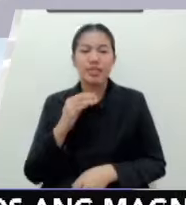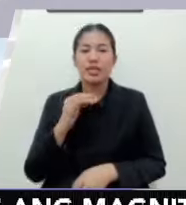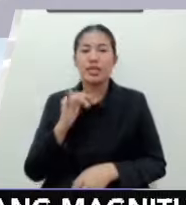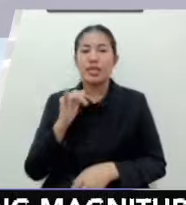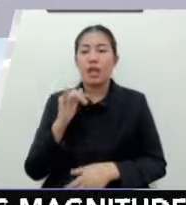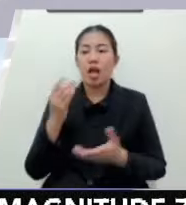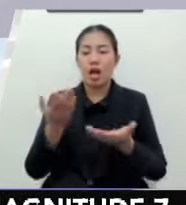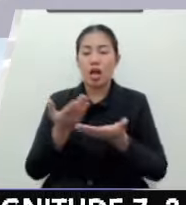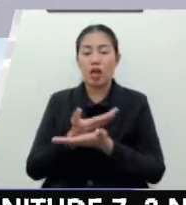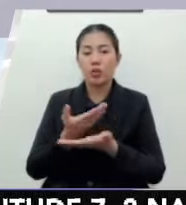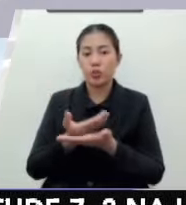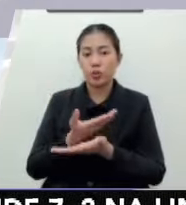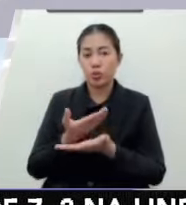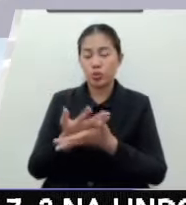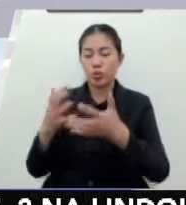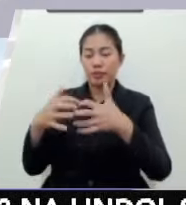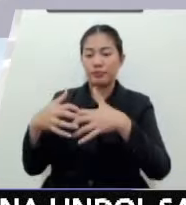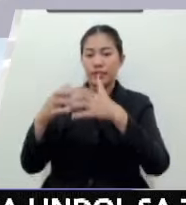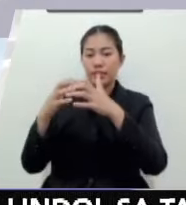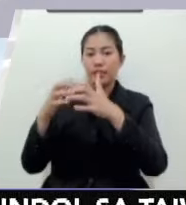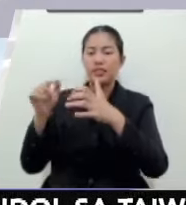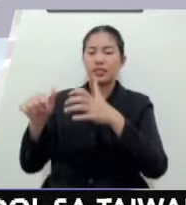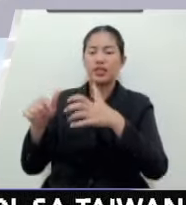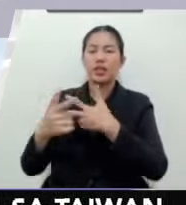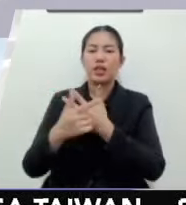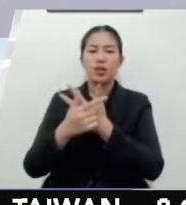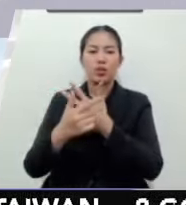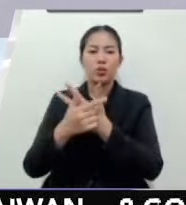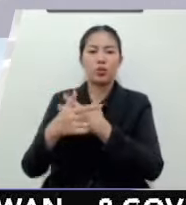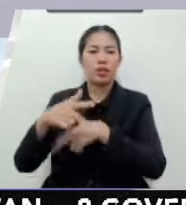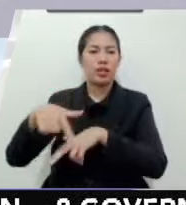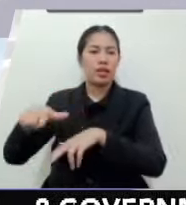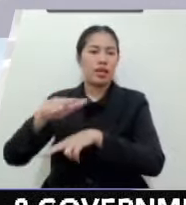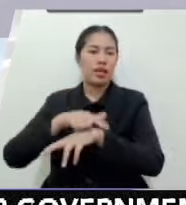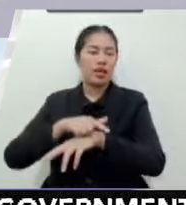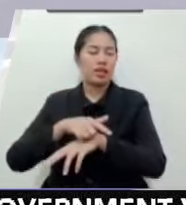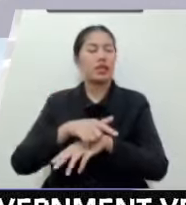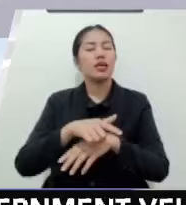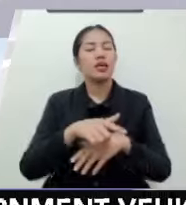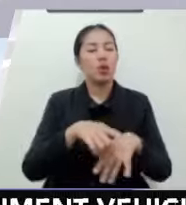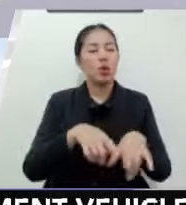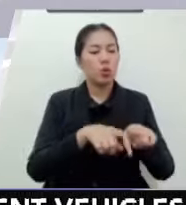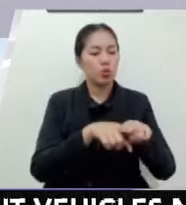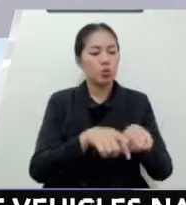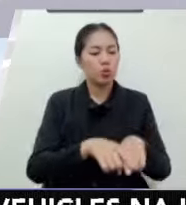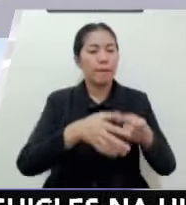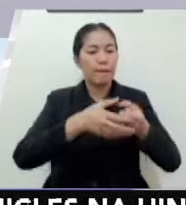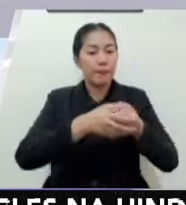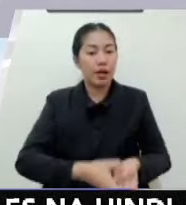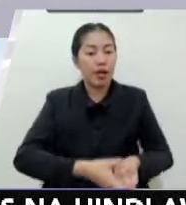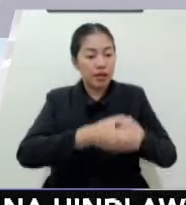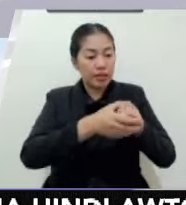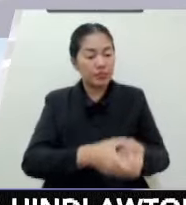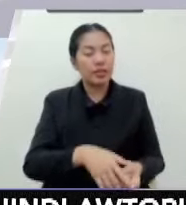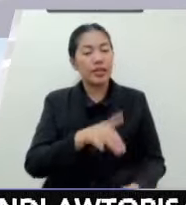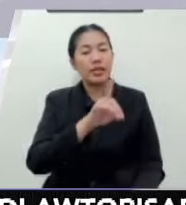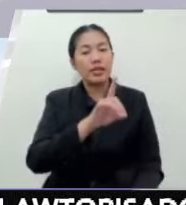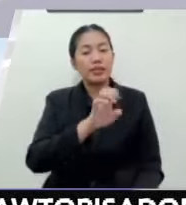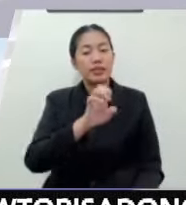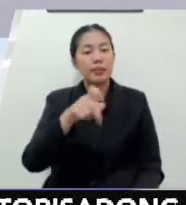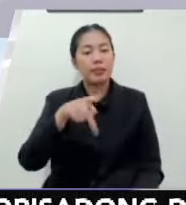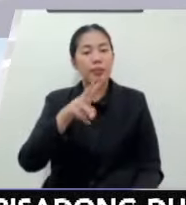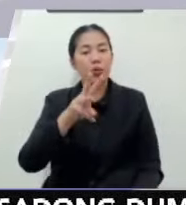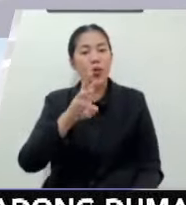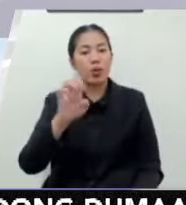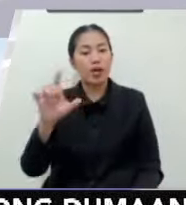ay naitayo na natin sa Laguna Lake, mga deep wells na na-rehabilitate po natin at mga static or mga mobile water tanks po natin